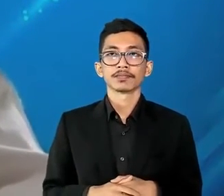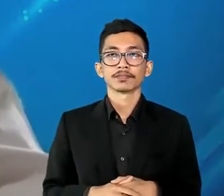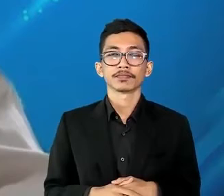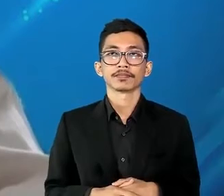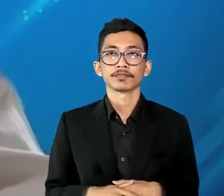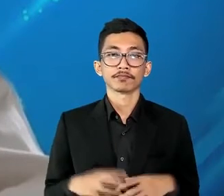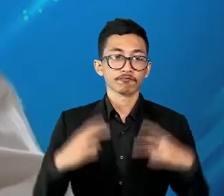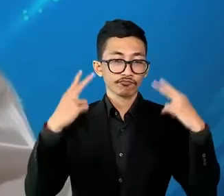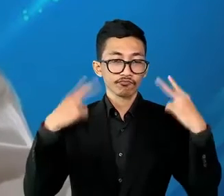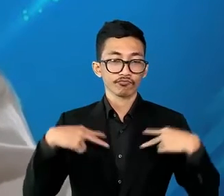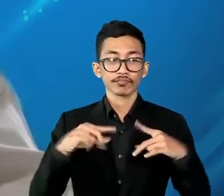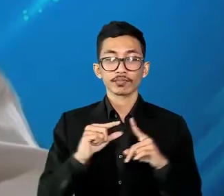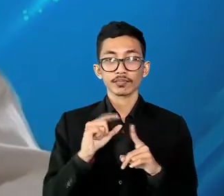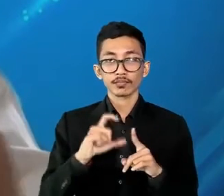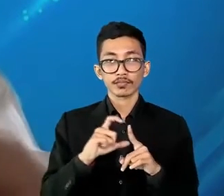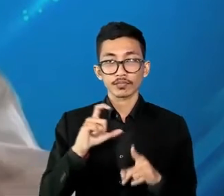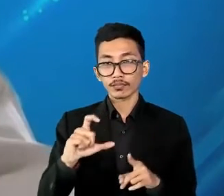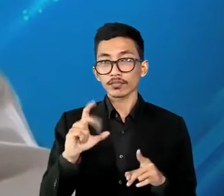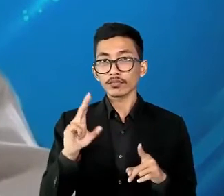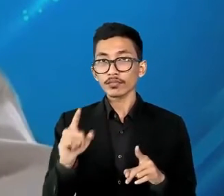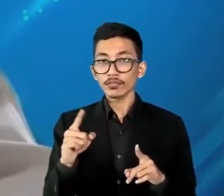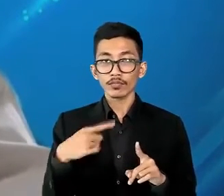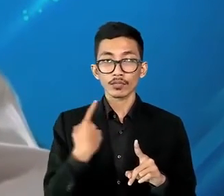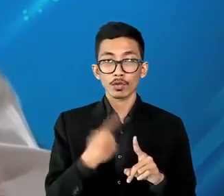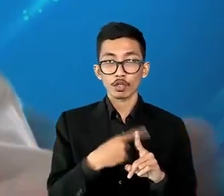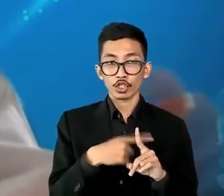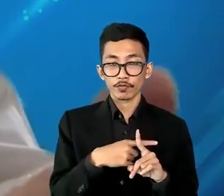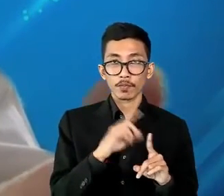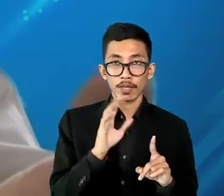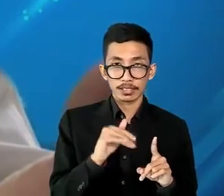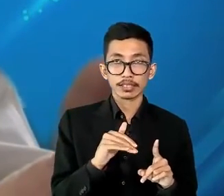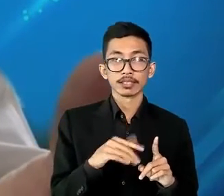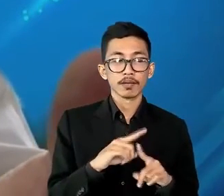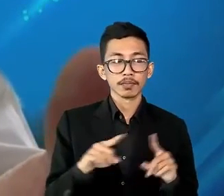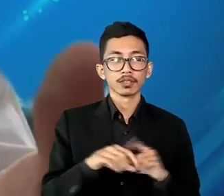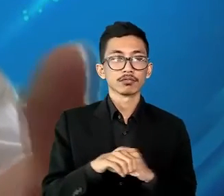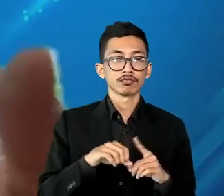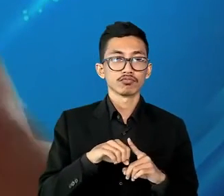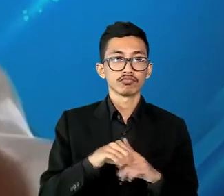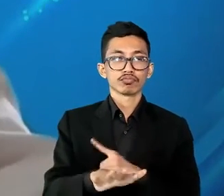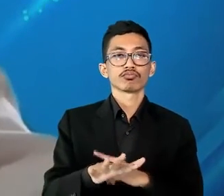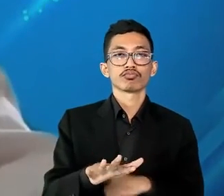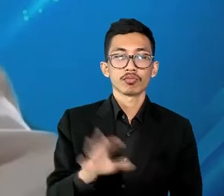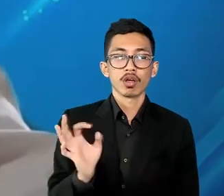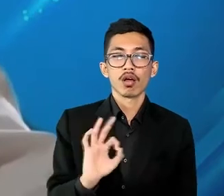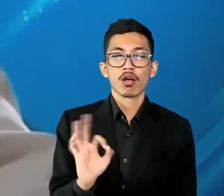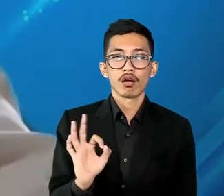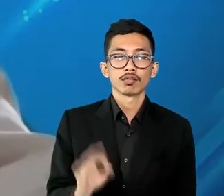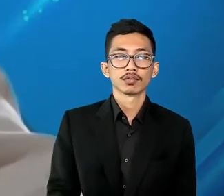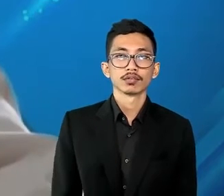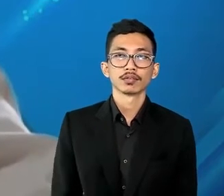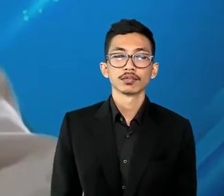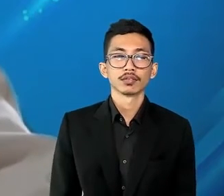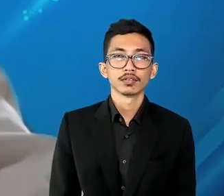pemeriksaan PCR-nya masih positif, dia tidak akan menularkan lagi kepada sekitarnya. Nah, yang menjadi